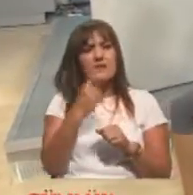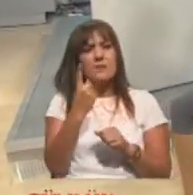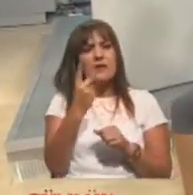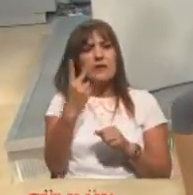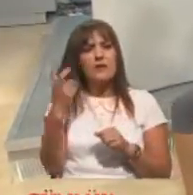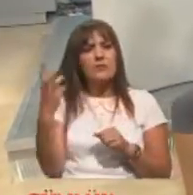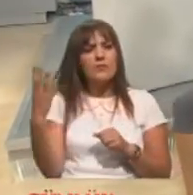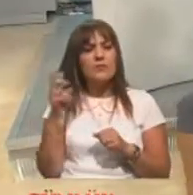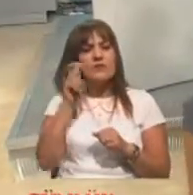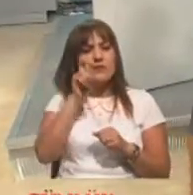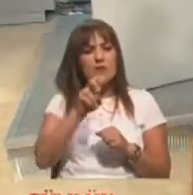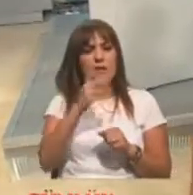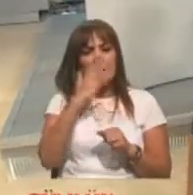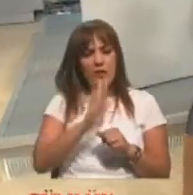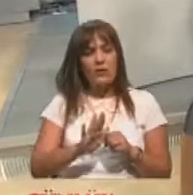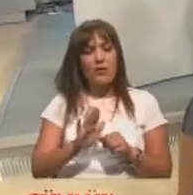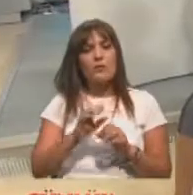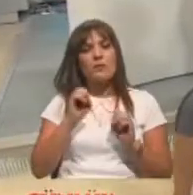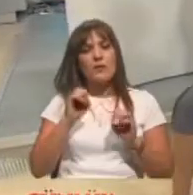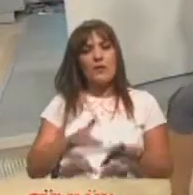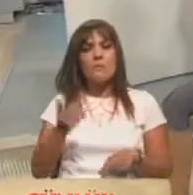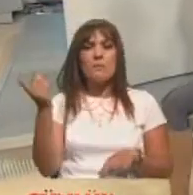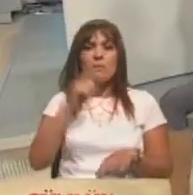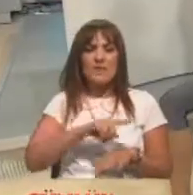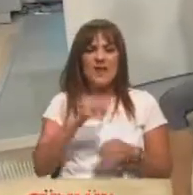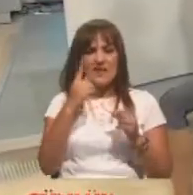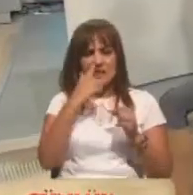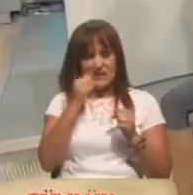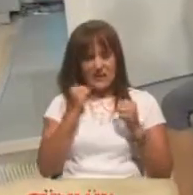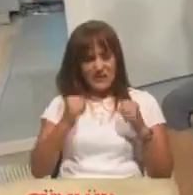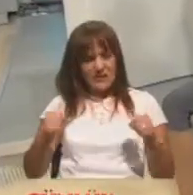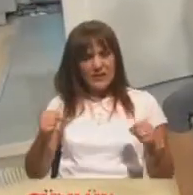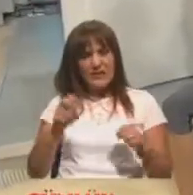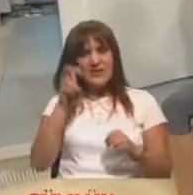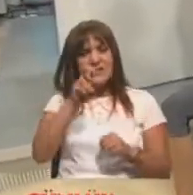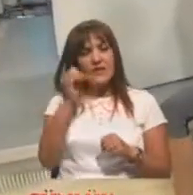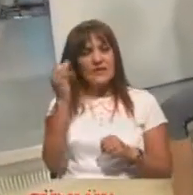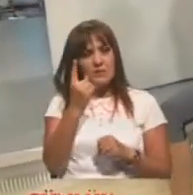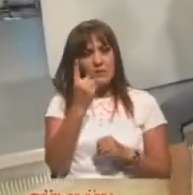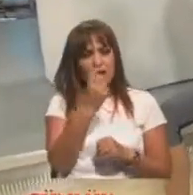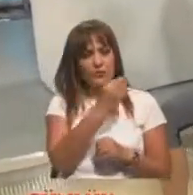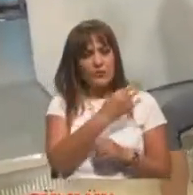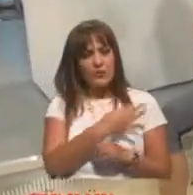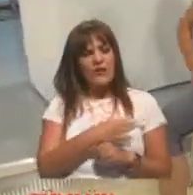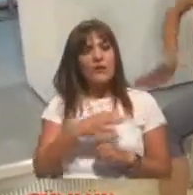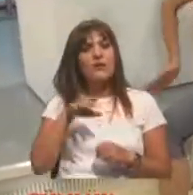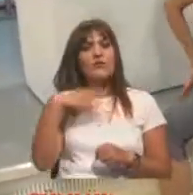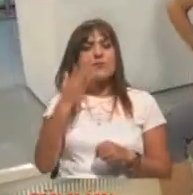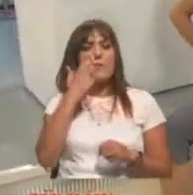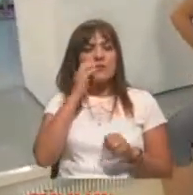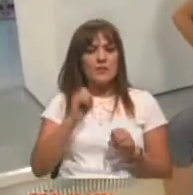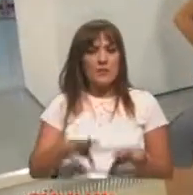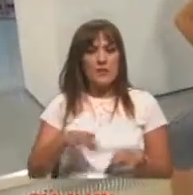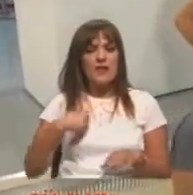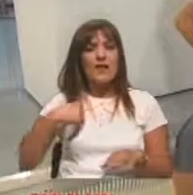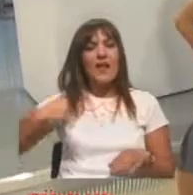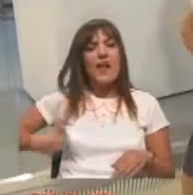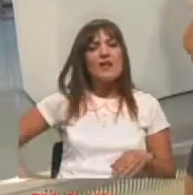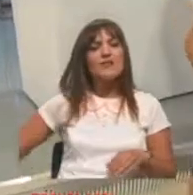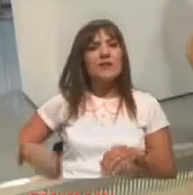sayıp bekliyorum. Ve bırakıyorum. Bir daha sıkıyorum. 8'e kadar sayıyorum ve bekliyorum. Dış